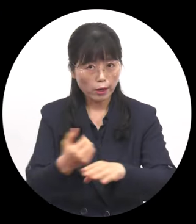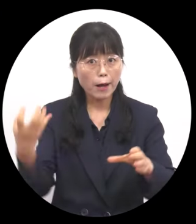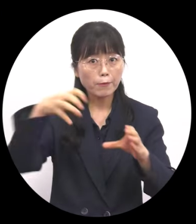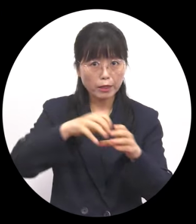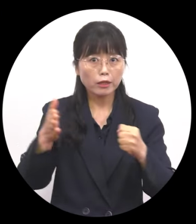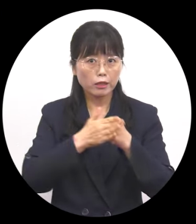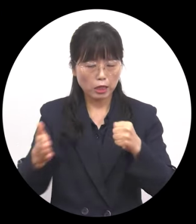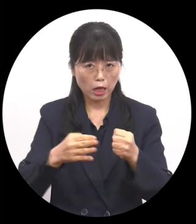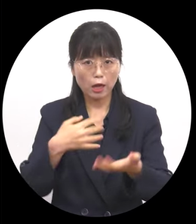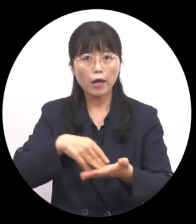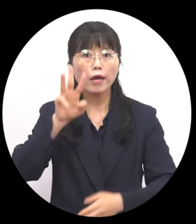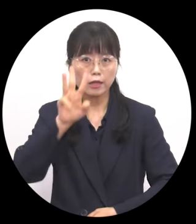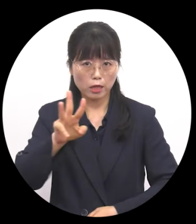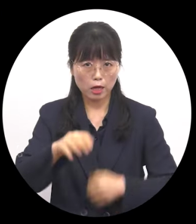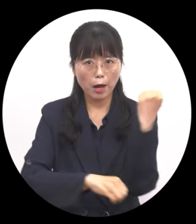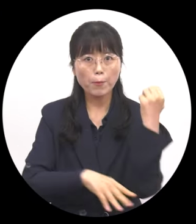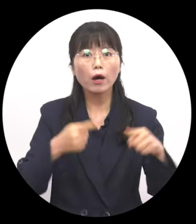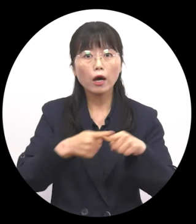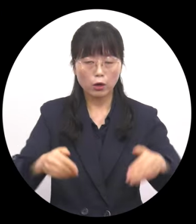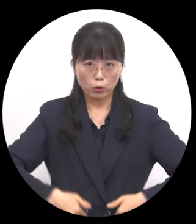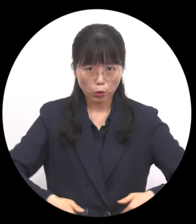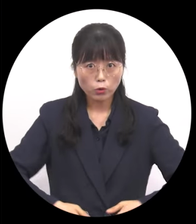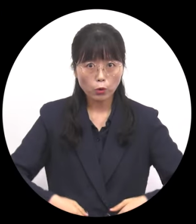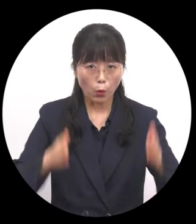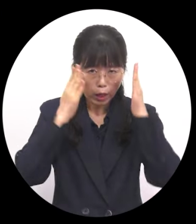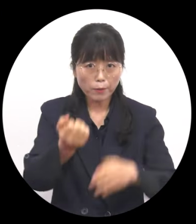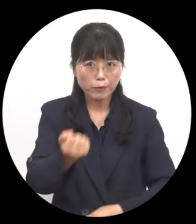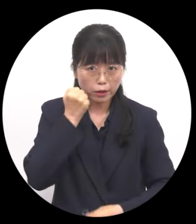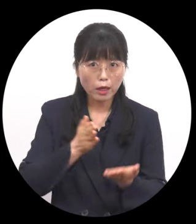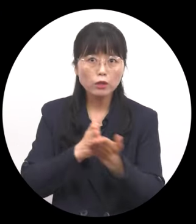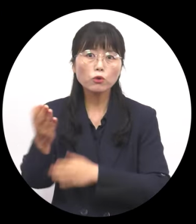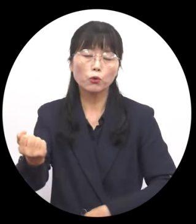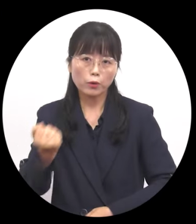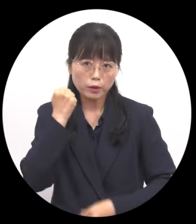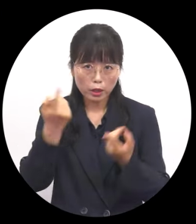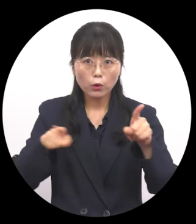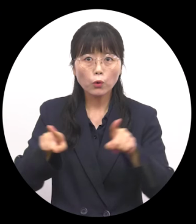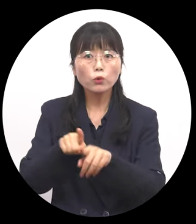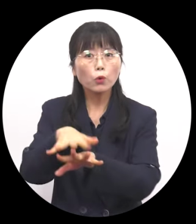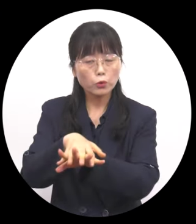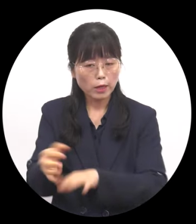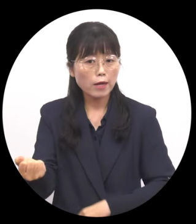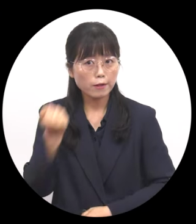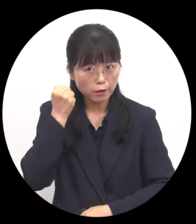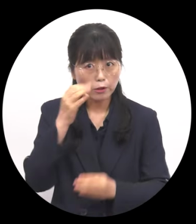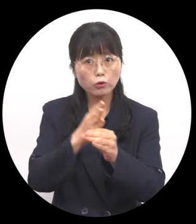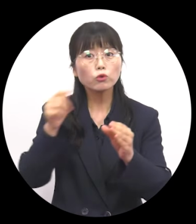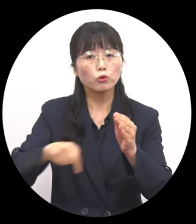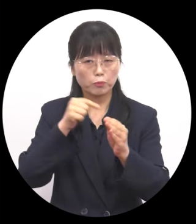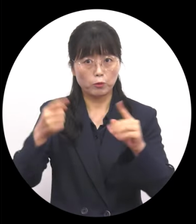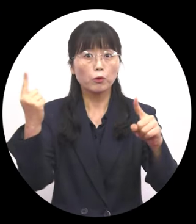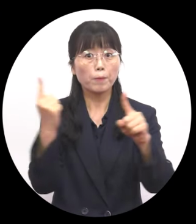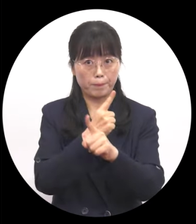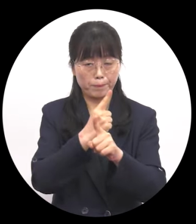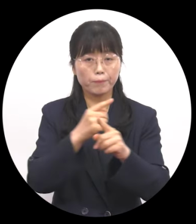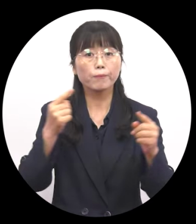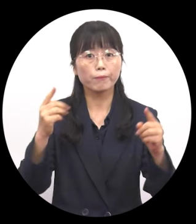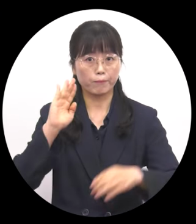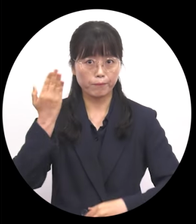반영해서 3개의 평가 요소로 학업 역량, 진로 역량, 공동체 역량으로 중심으로 평가하게